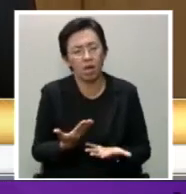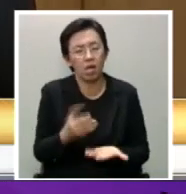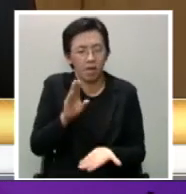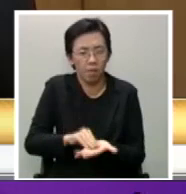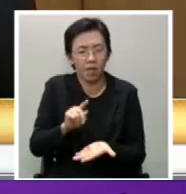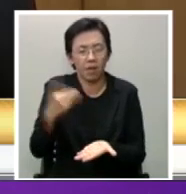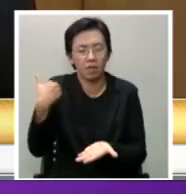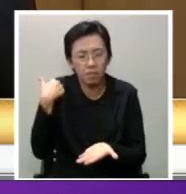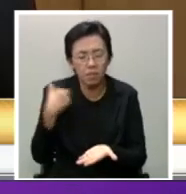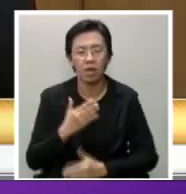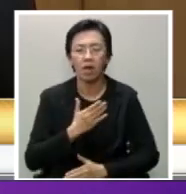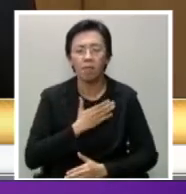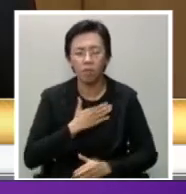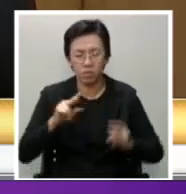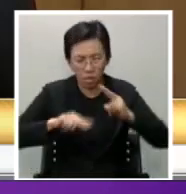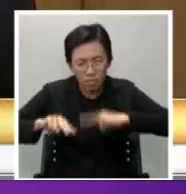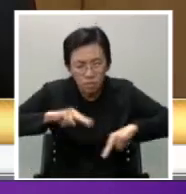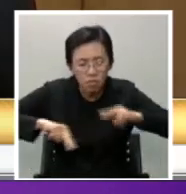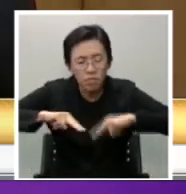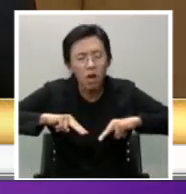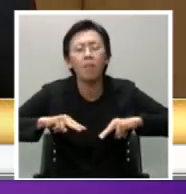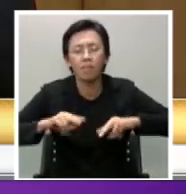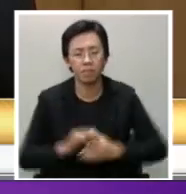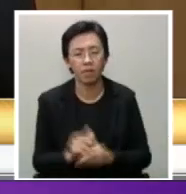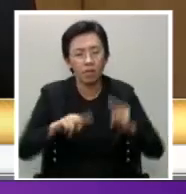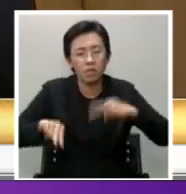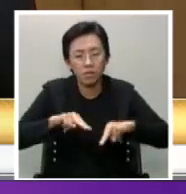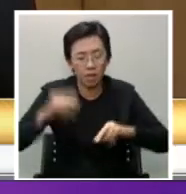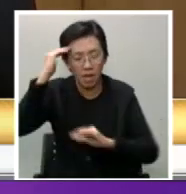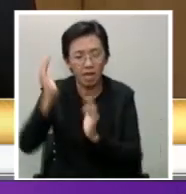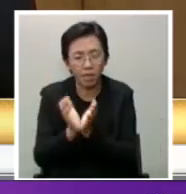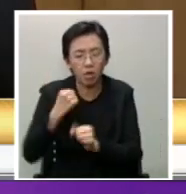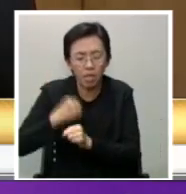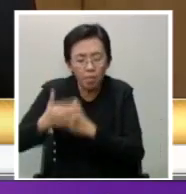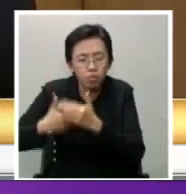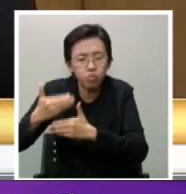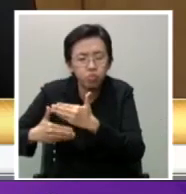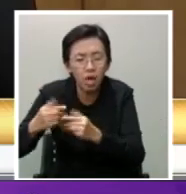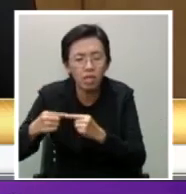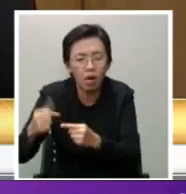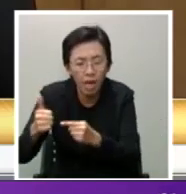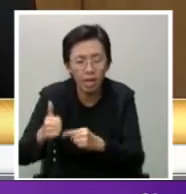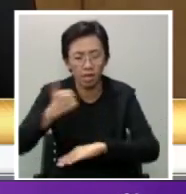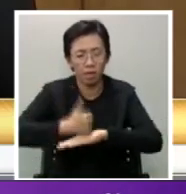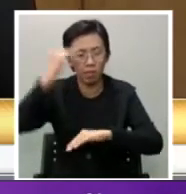ริงเพราะนั้นผมก็จำเป็นต้องเข้ามาตรวจสอบเท่านั้นเองแล้วให้ตำรวจนั้นได้ดำเนินการตามนี้ซึ่งผู้บัญชาการตำรวจชา